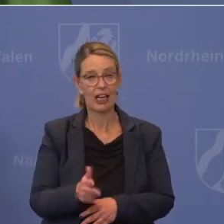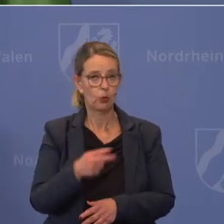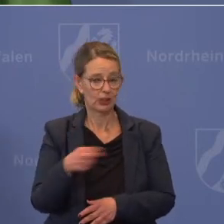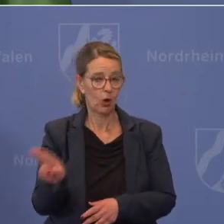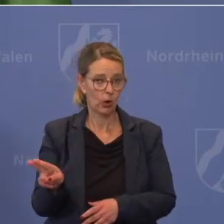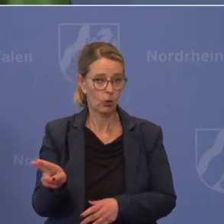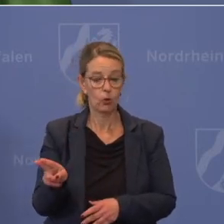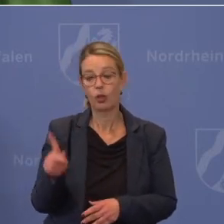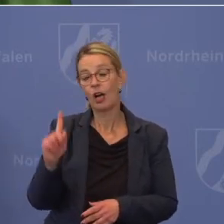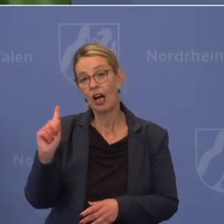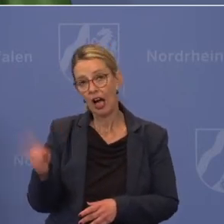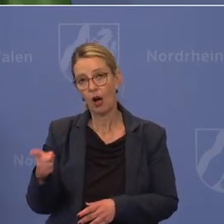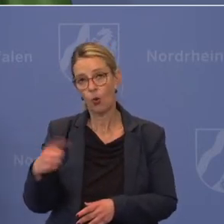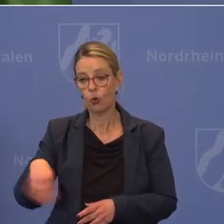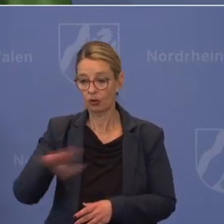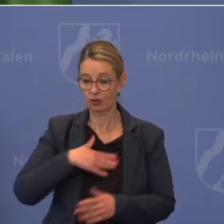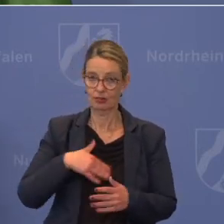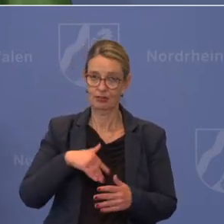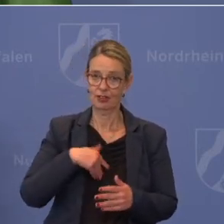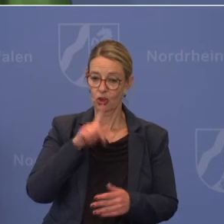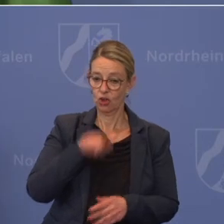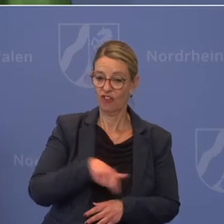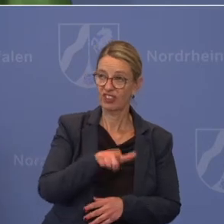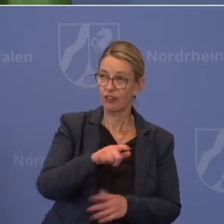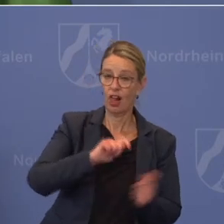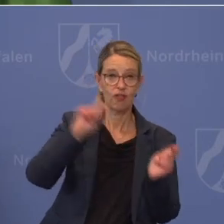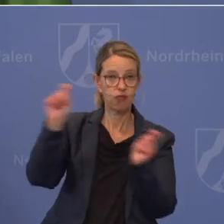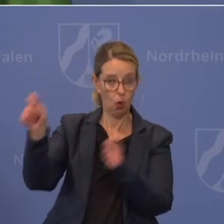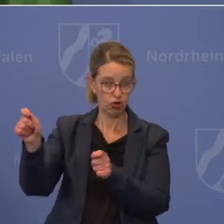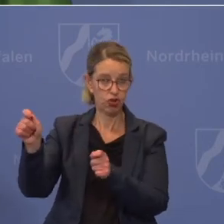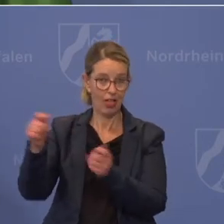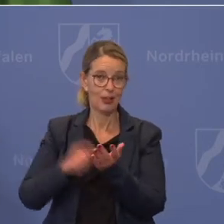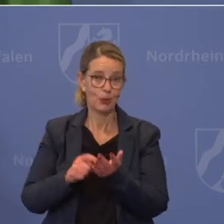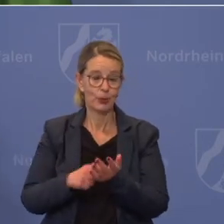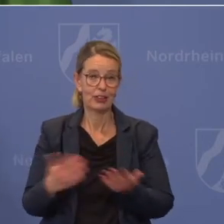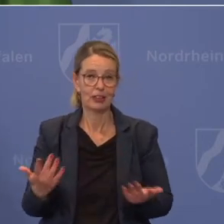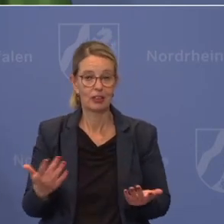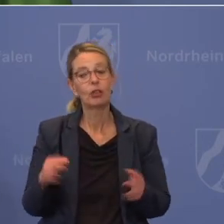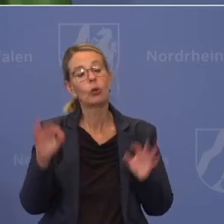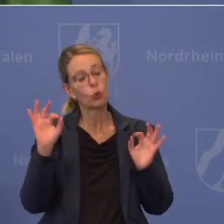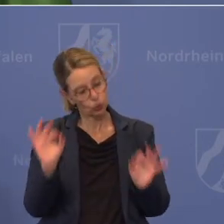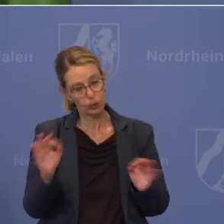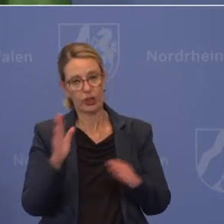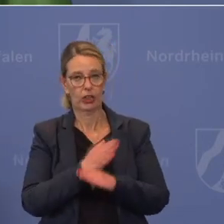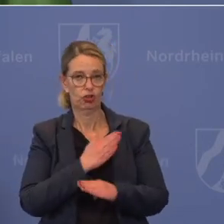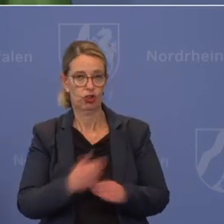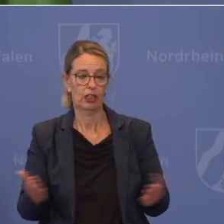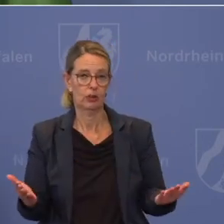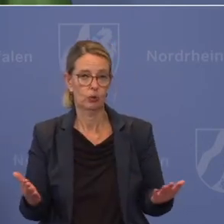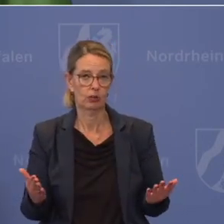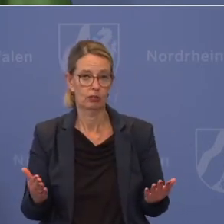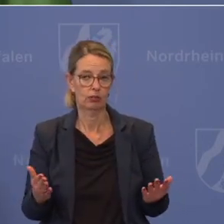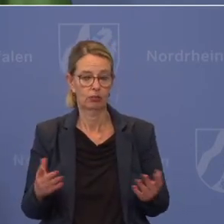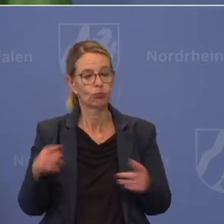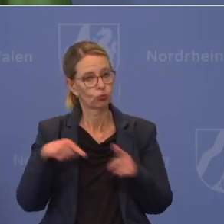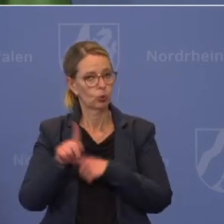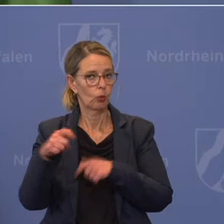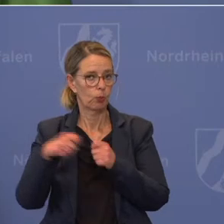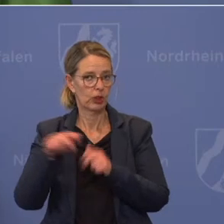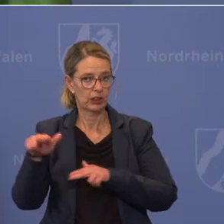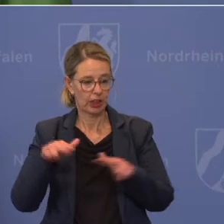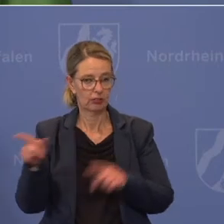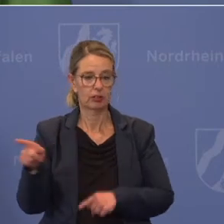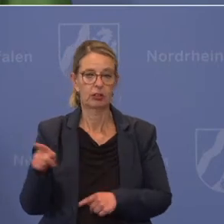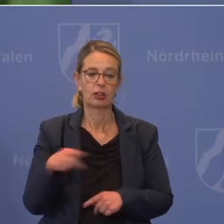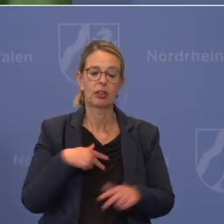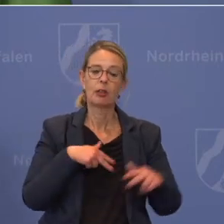der ebenfalls auf unseren Vorschlag vom Mai zurückgeht, ist eine gute Entscheidung der Bundesregierung.